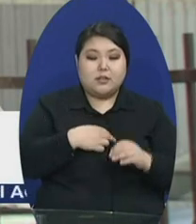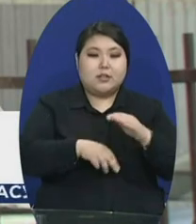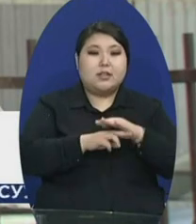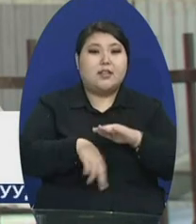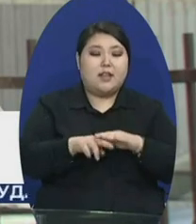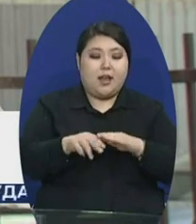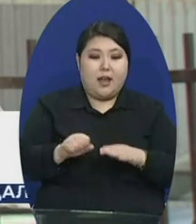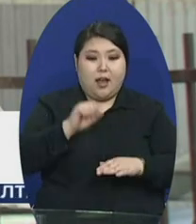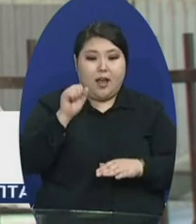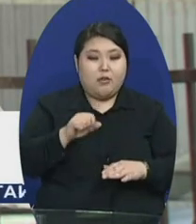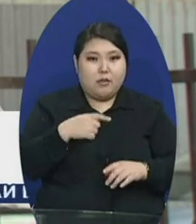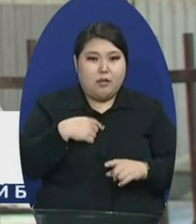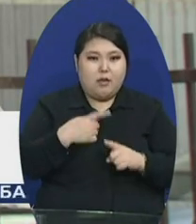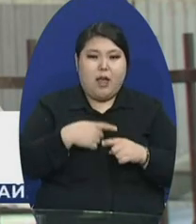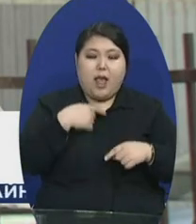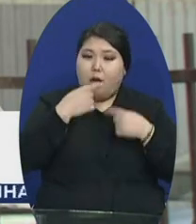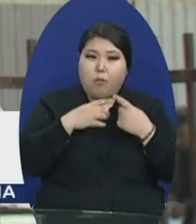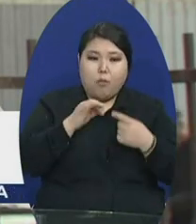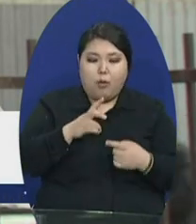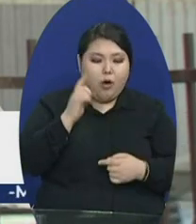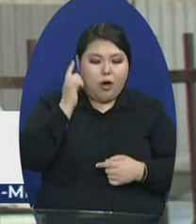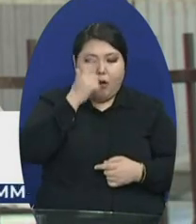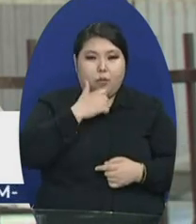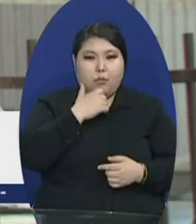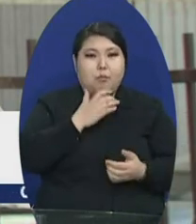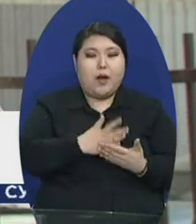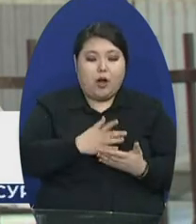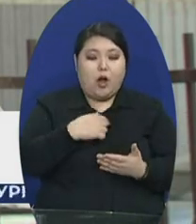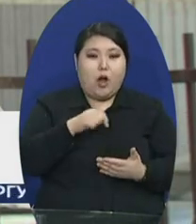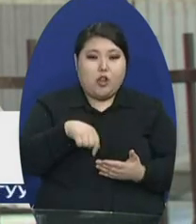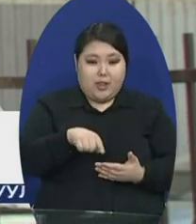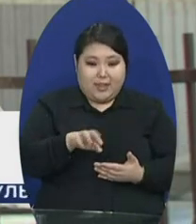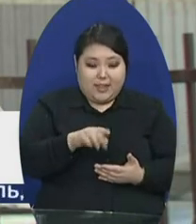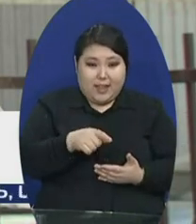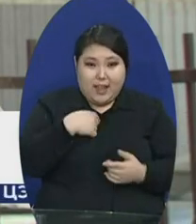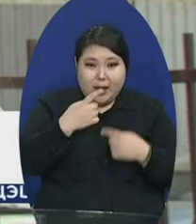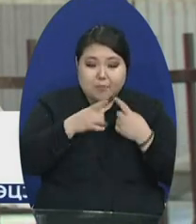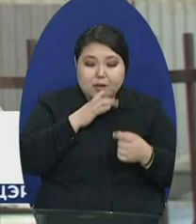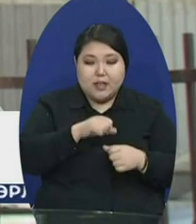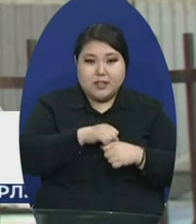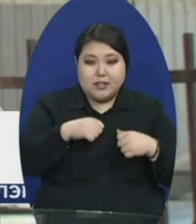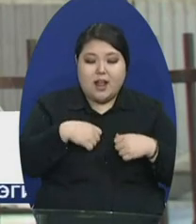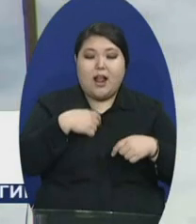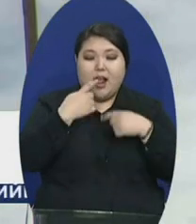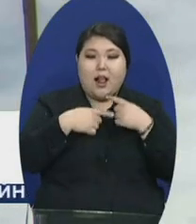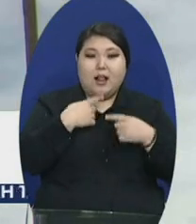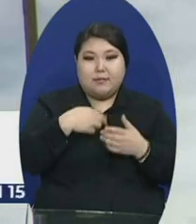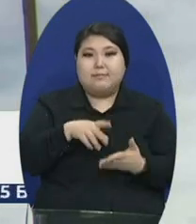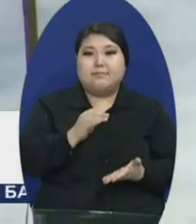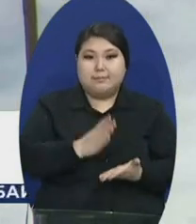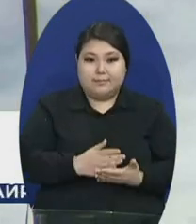цэцэрлэгийн асуудлыг би нэмж ярьж өгөхгүй л бол болохгүй болчихоо. Одоо энийг л яг ярих гэдэг энэ иргэдтэйгээ ирээд яриад явж байгаа юм.